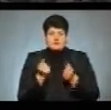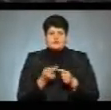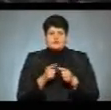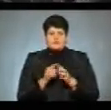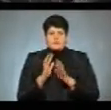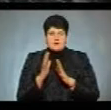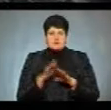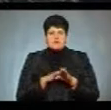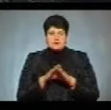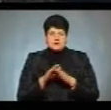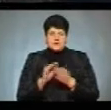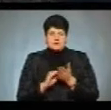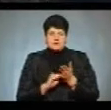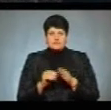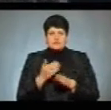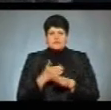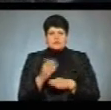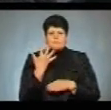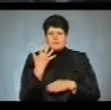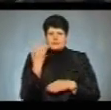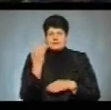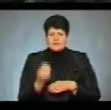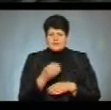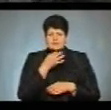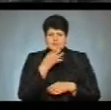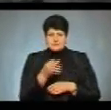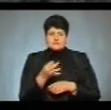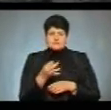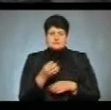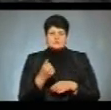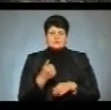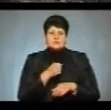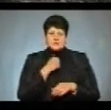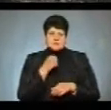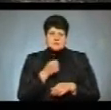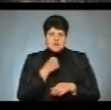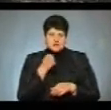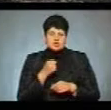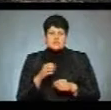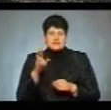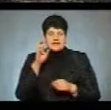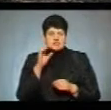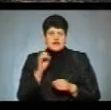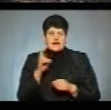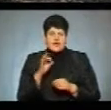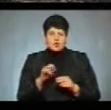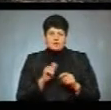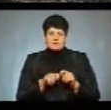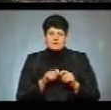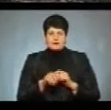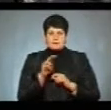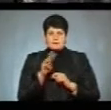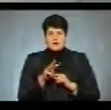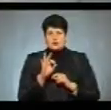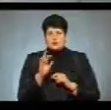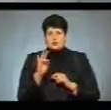На виконання припису виділено 5 днів, повідомив старший держекоінспектор з охорони навколишнього середовища Михайло